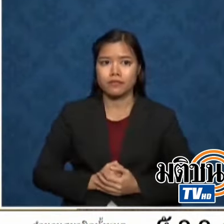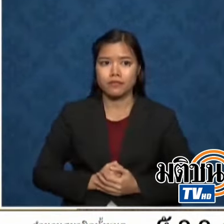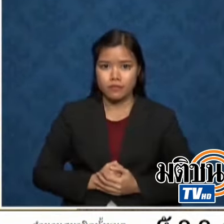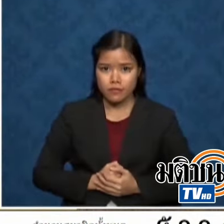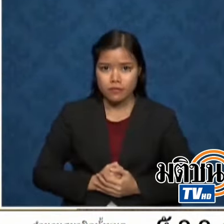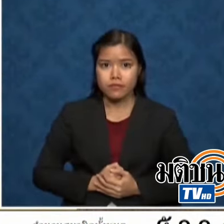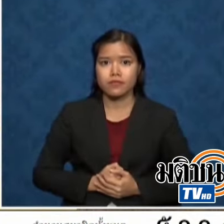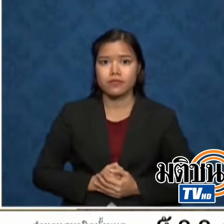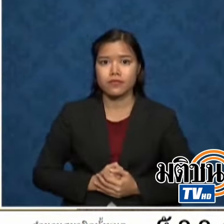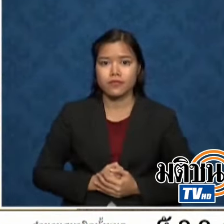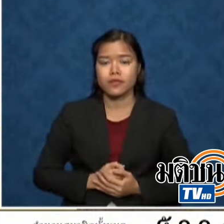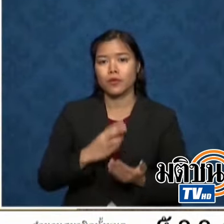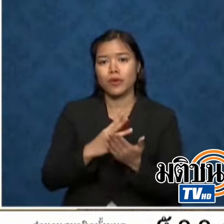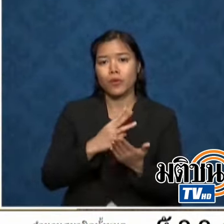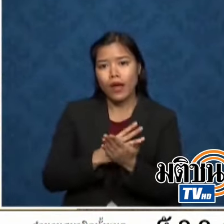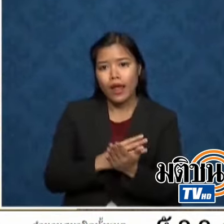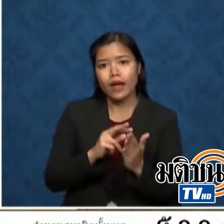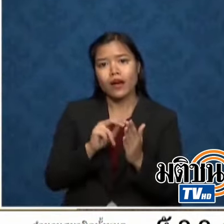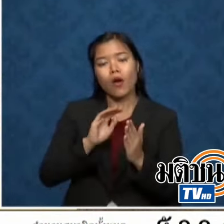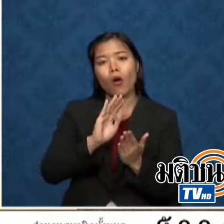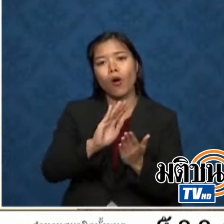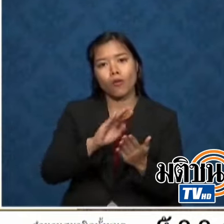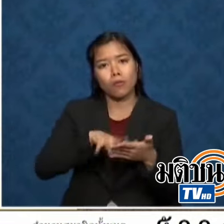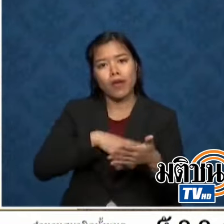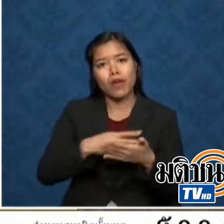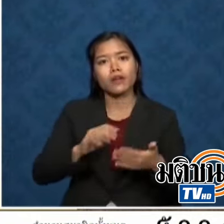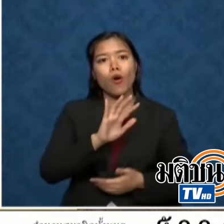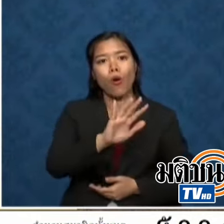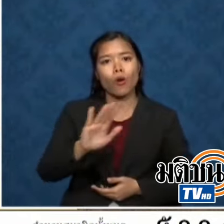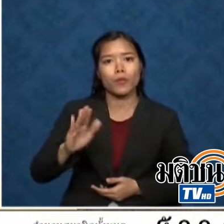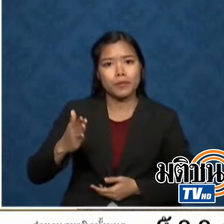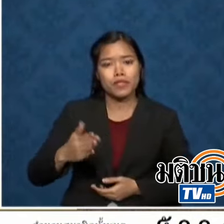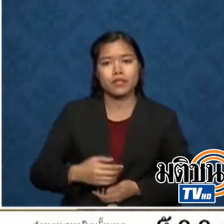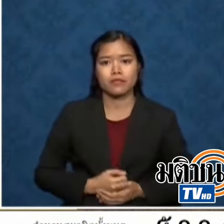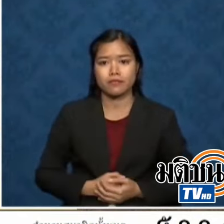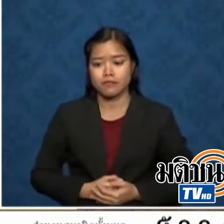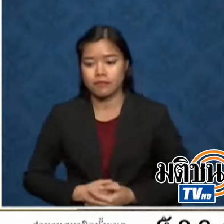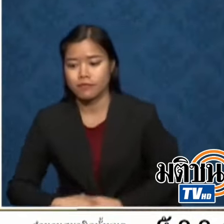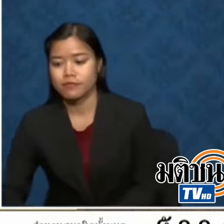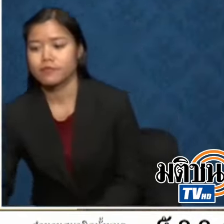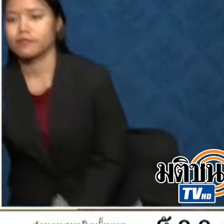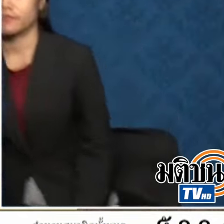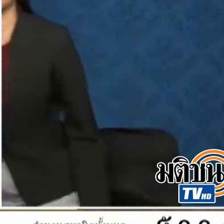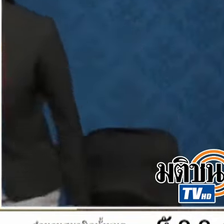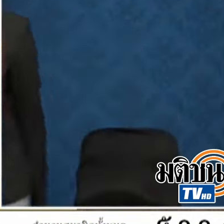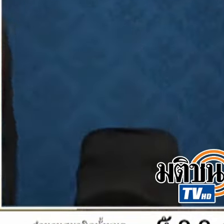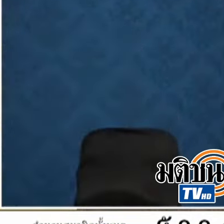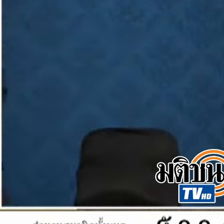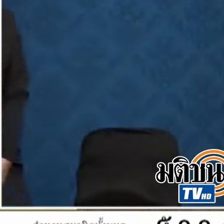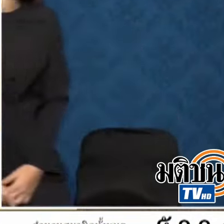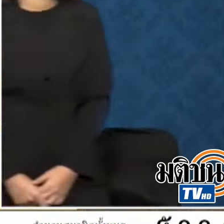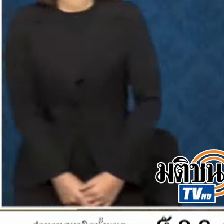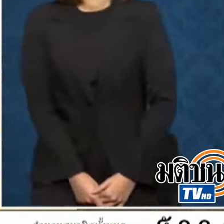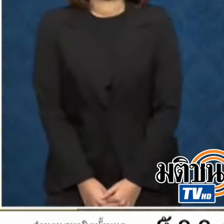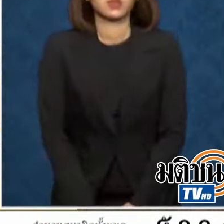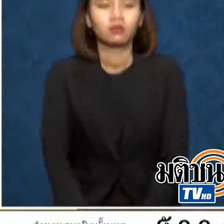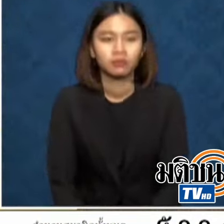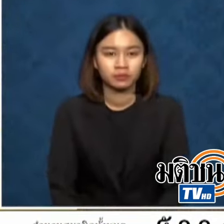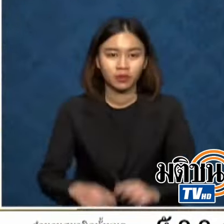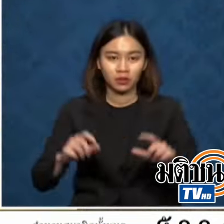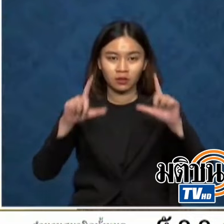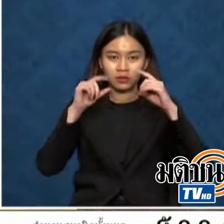วาระเป็นของตัวเองพอไร้วาระก็ไร้วิสัยทัศน์พอไร้วิสัยทัศน์ก็ไร้ผลงานอันนี้นี่เป็นสิ่ง